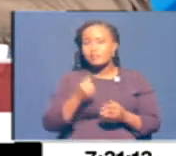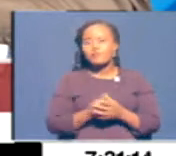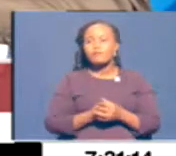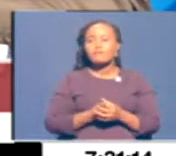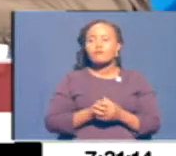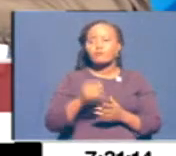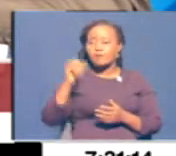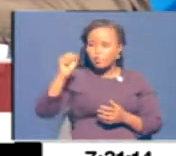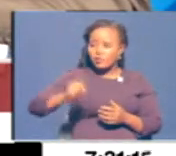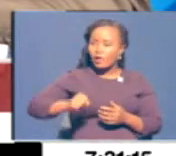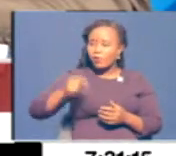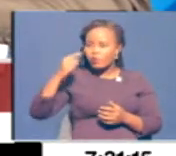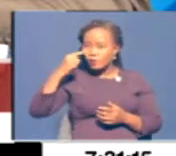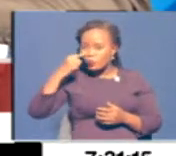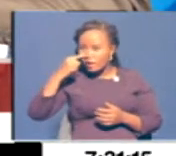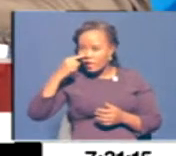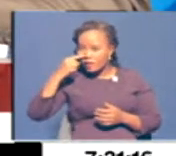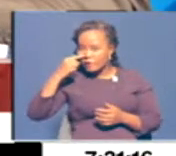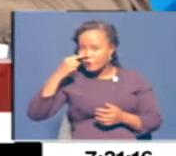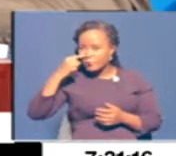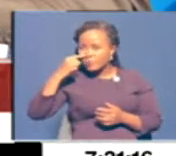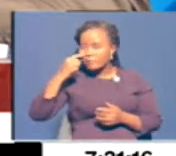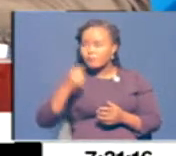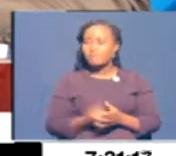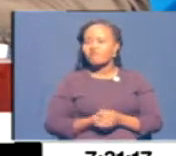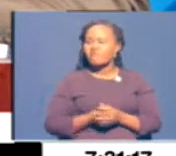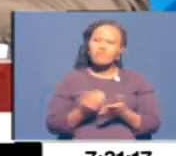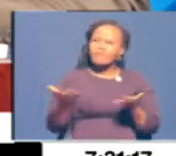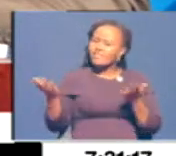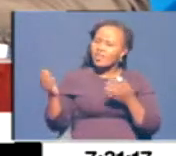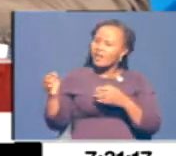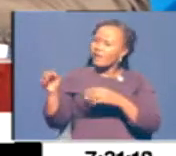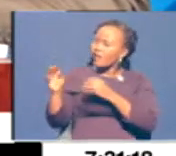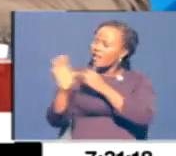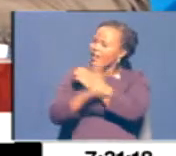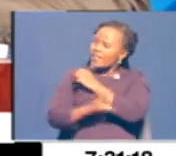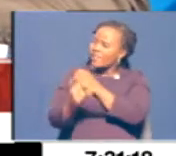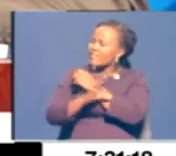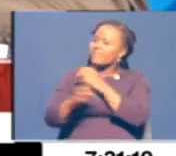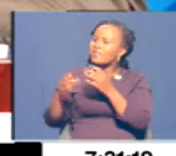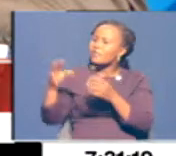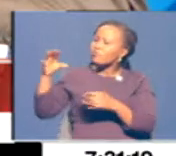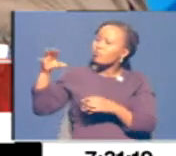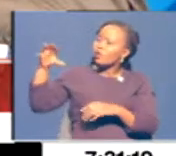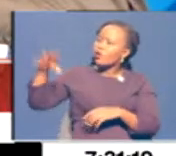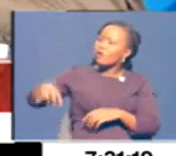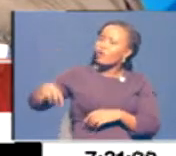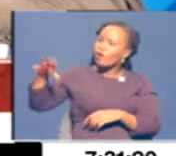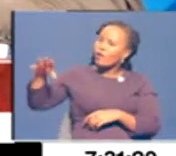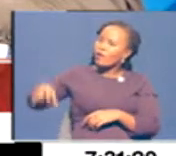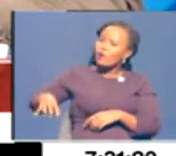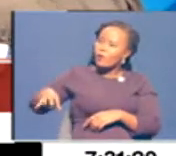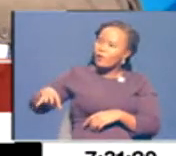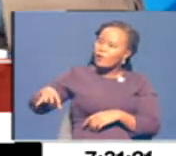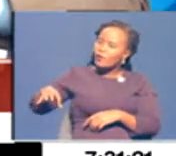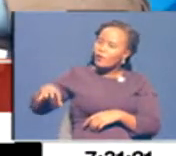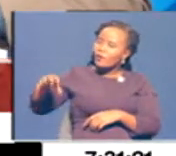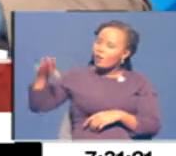Sudan. South Sudan. Na taifa la Congo. Congo. Congo.